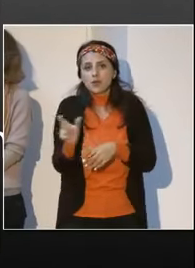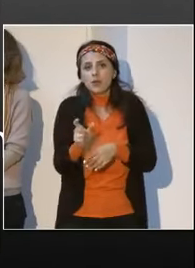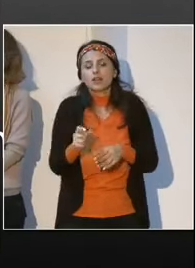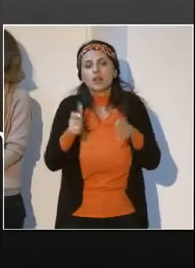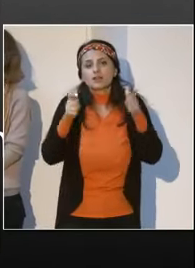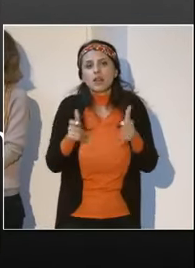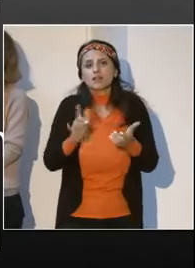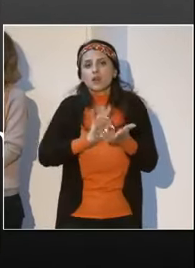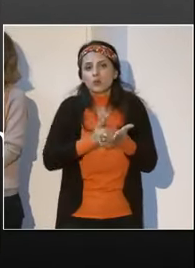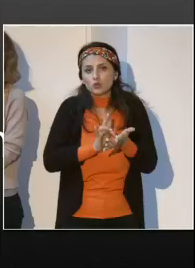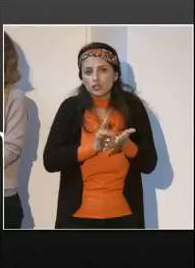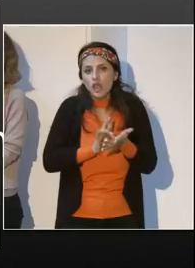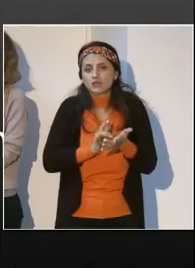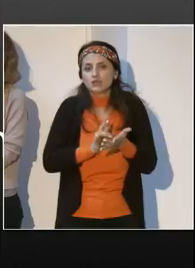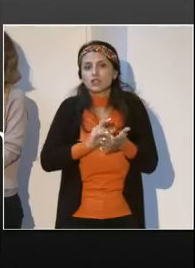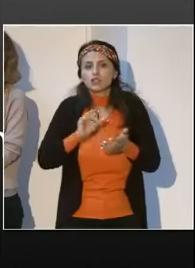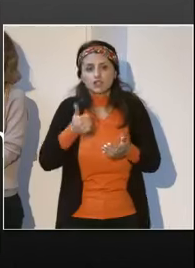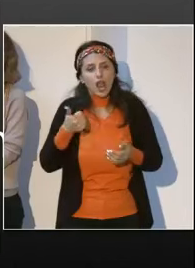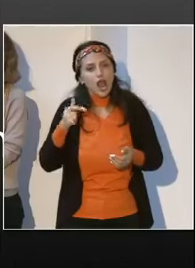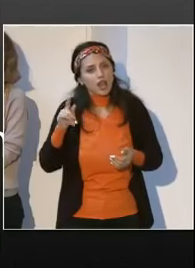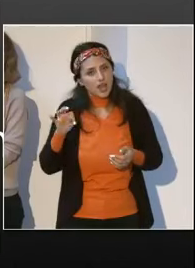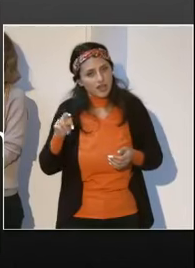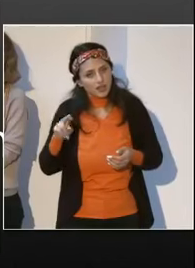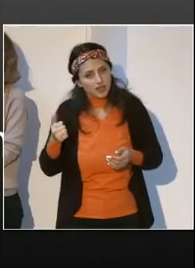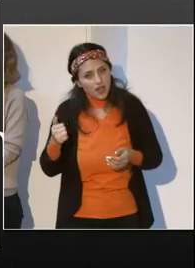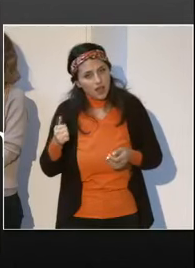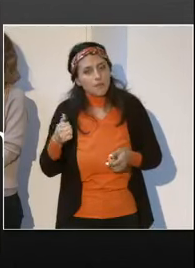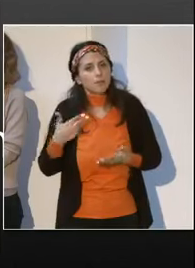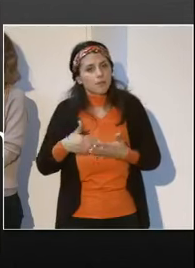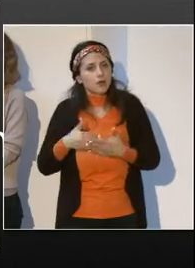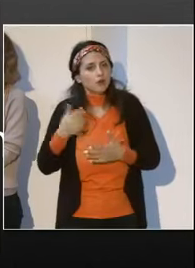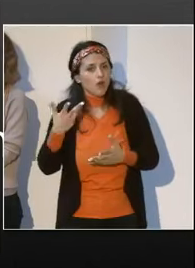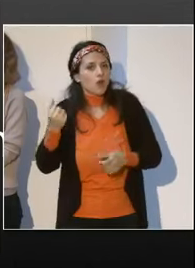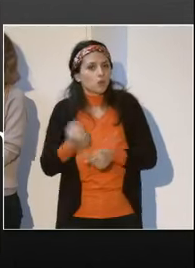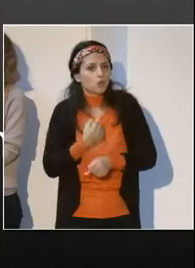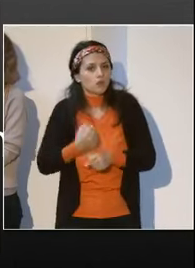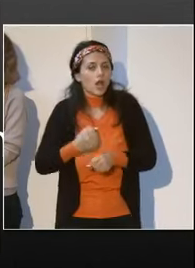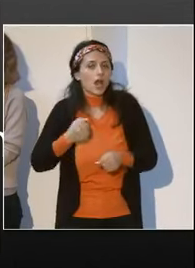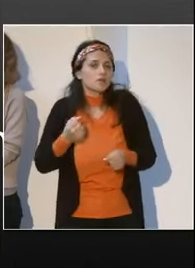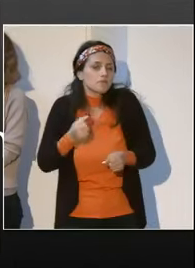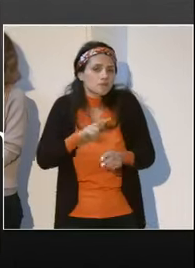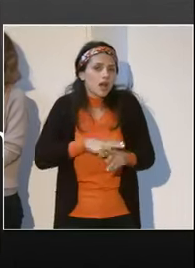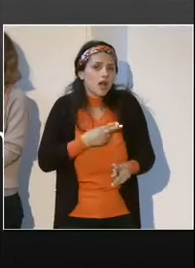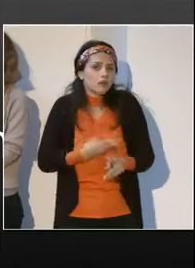starii de urgenta si de alertă pentru a lucra cât de mult posibil impreuna